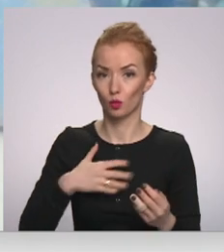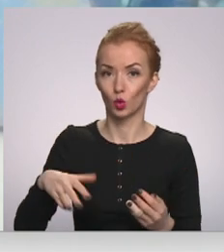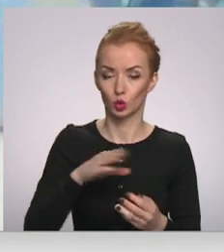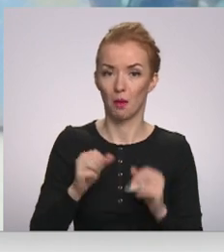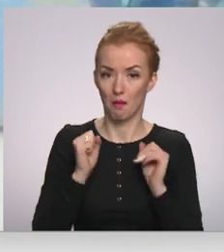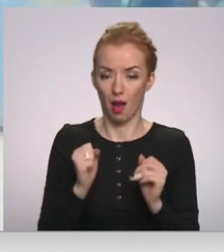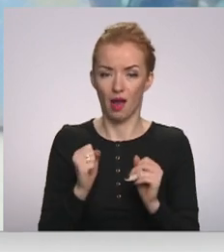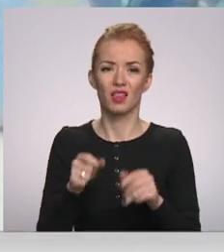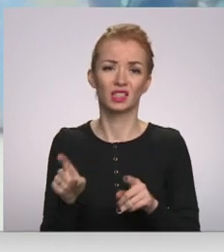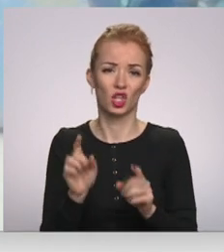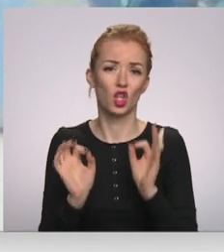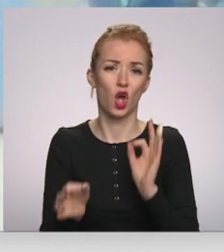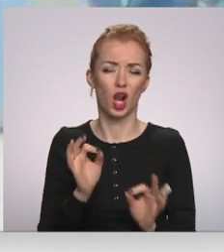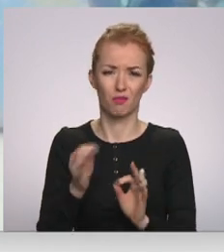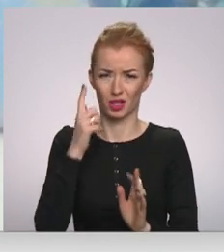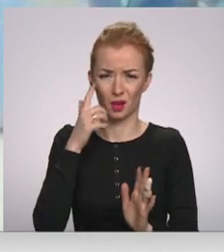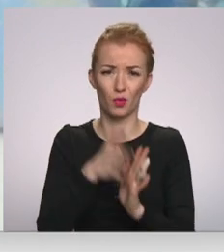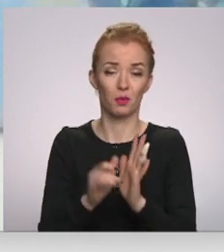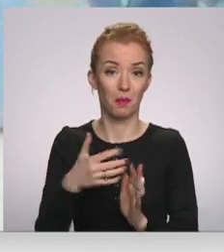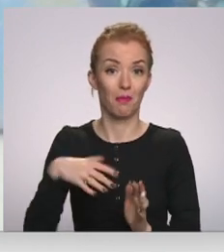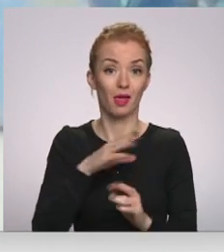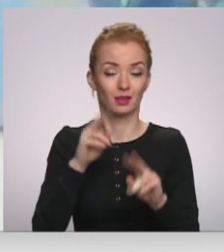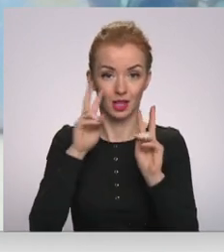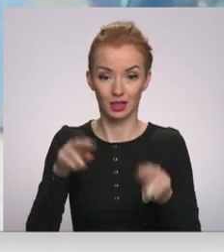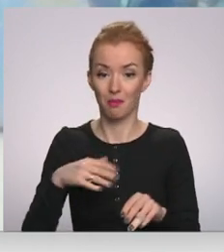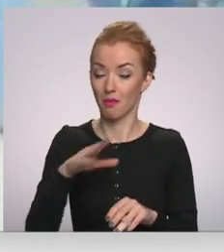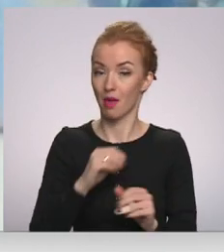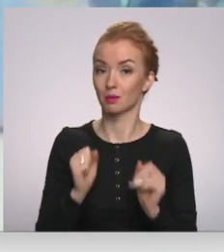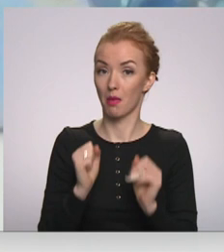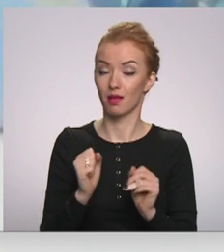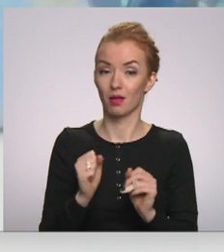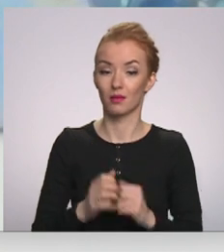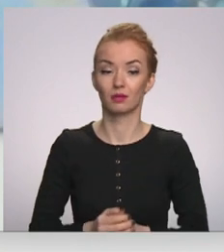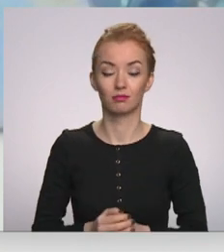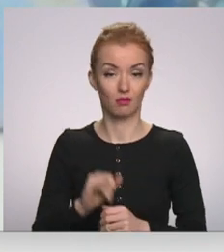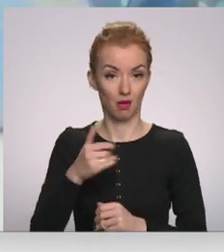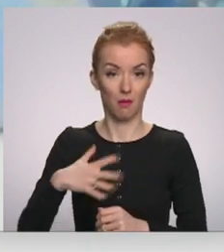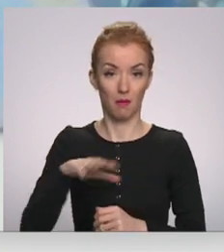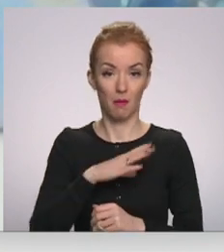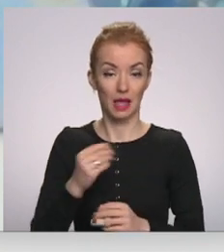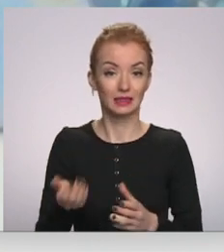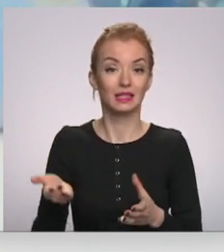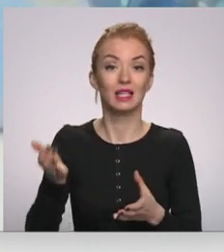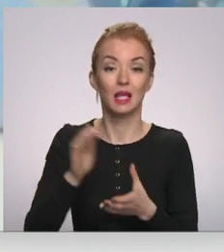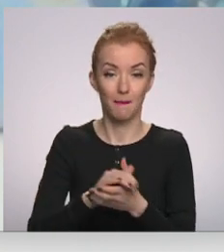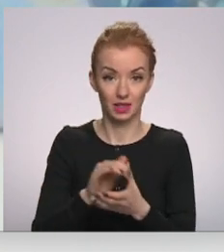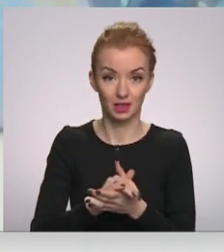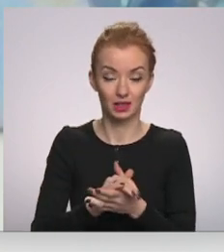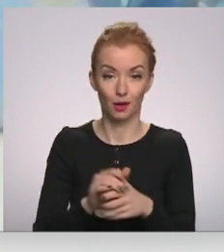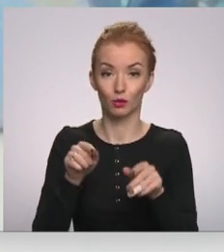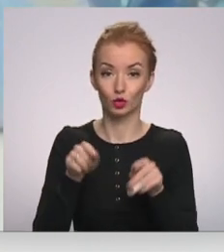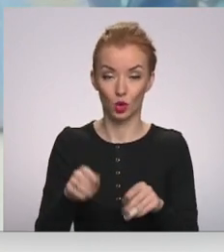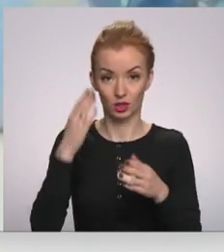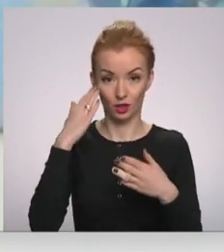baida. Un tas ir normāli, loģiski saprotams. Ja mēs nezinām, mēs baidamies. Ja mēs iepazīstam šo